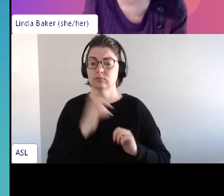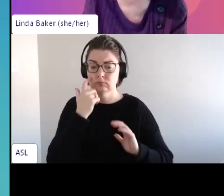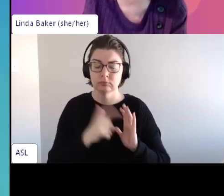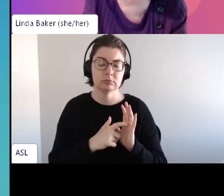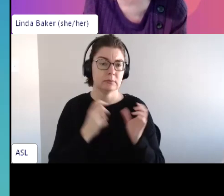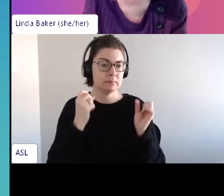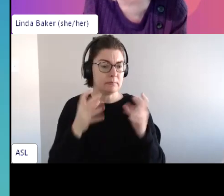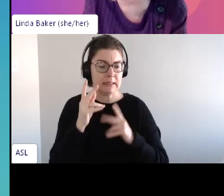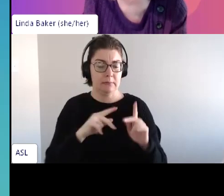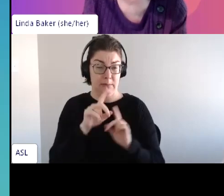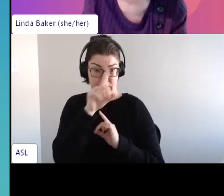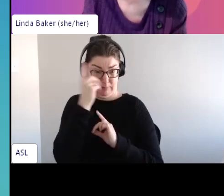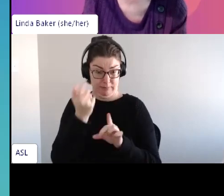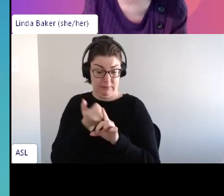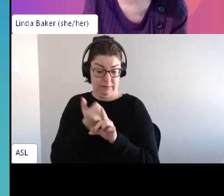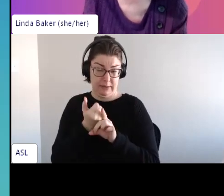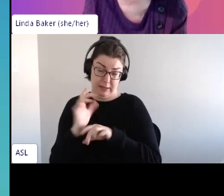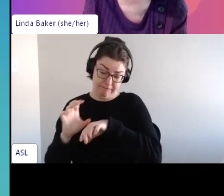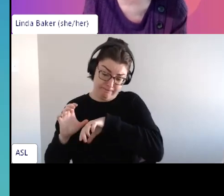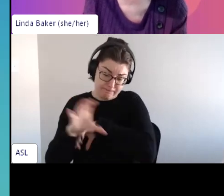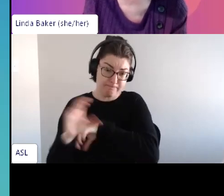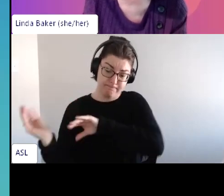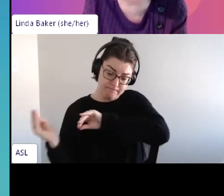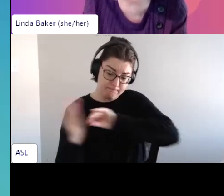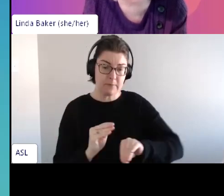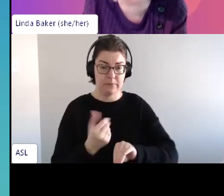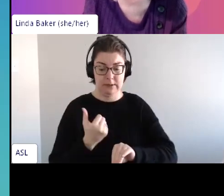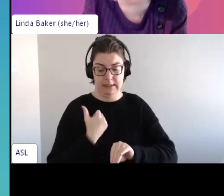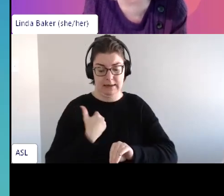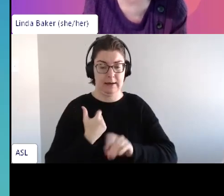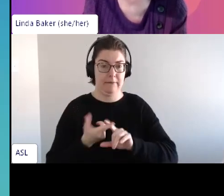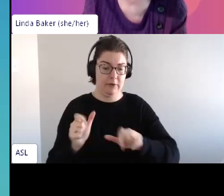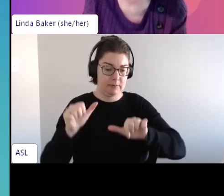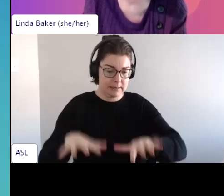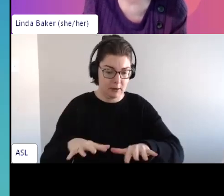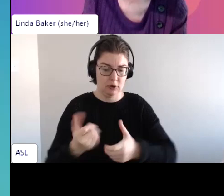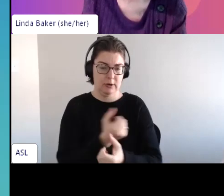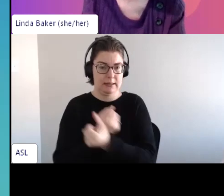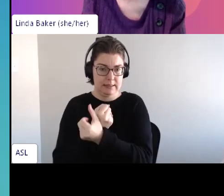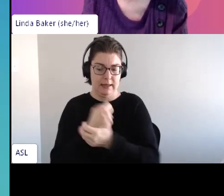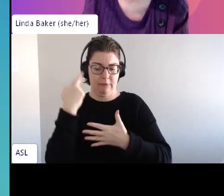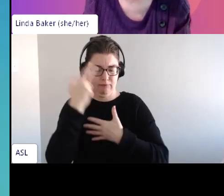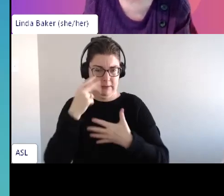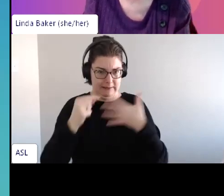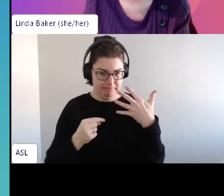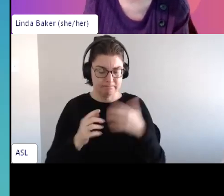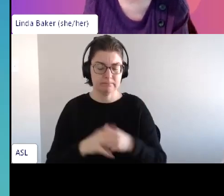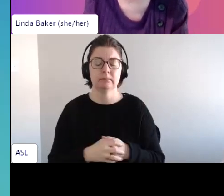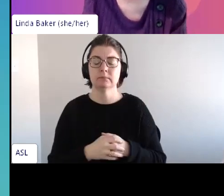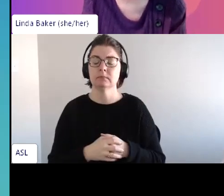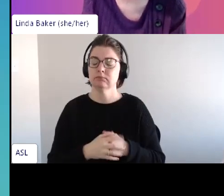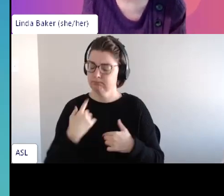beaucoup de personnes noires ont été déplacés violemment au Canada en raison de l'esclavage et du